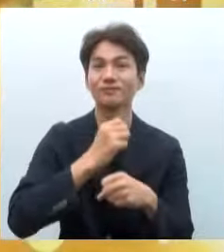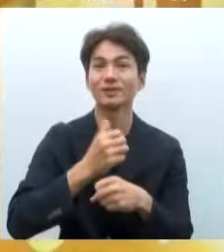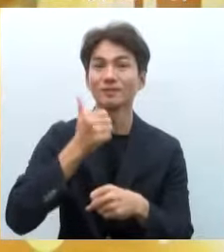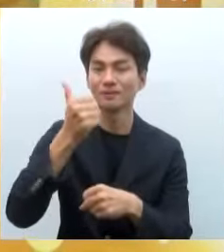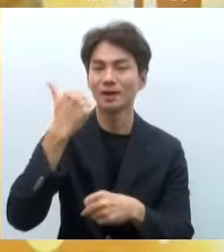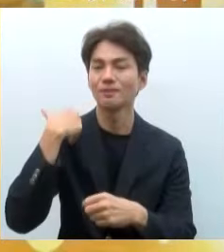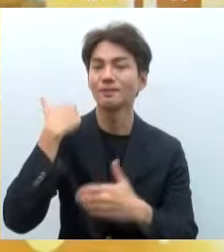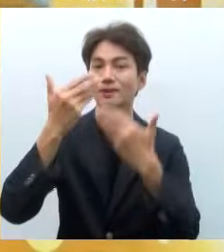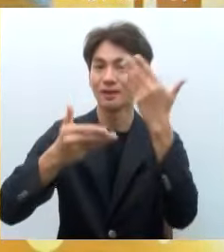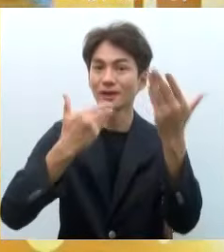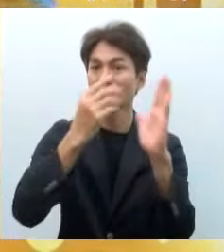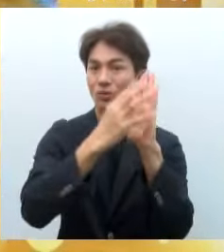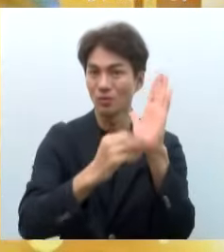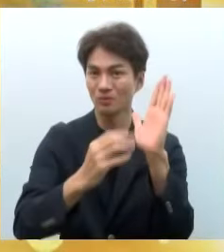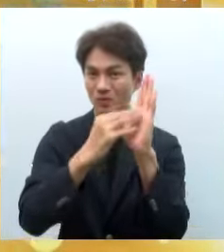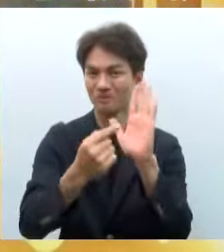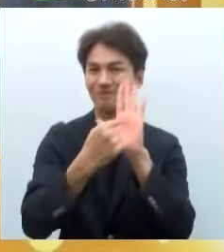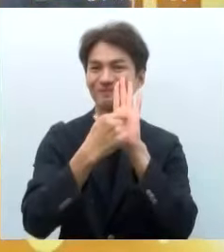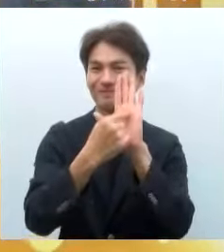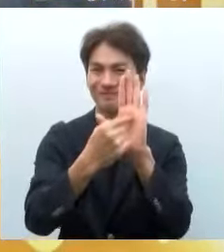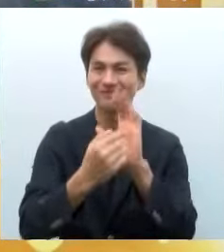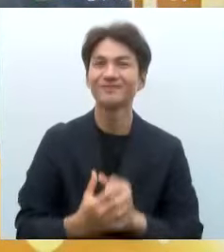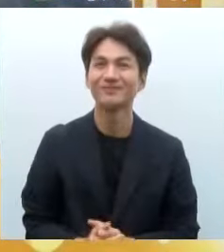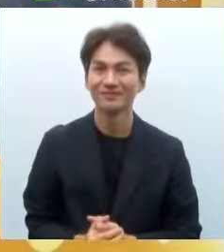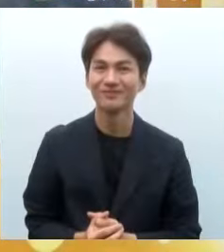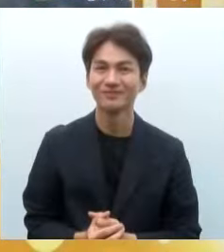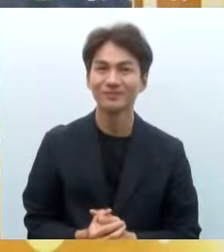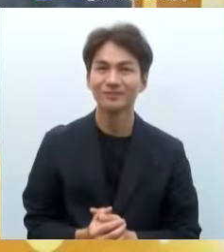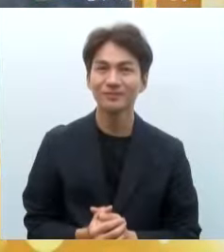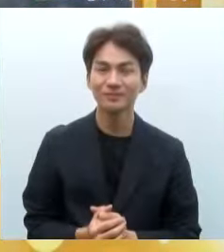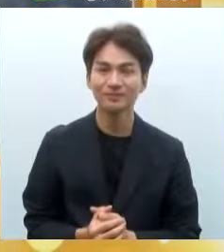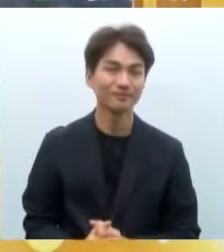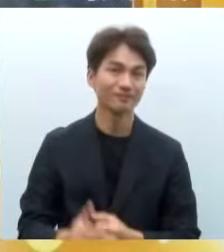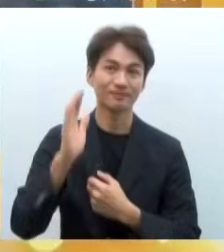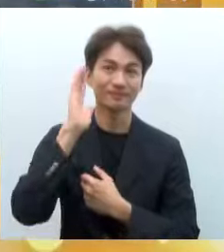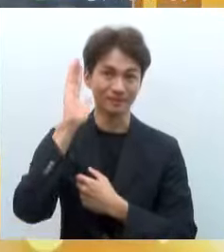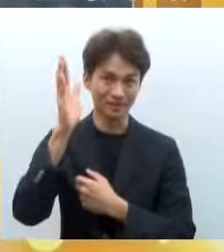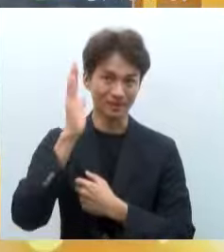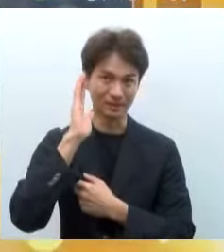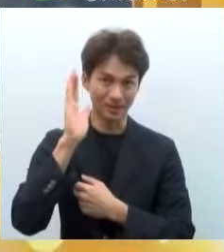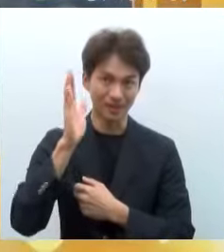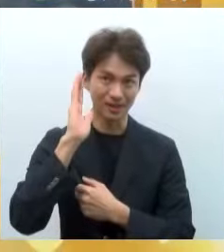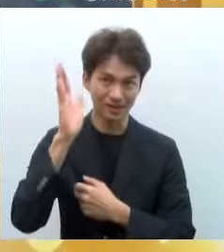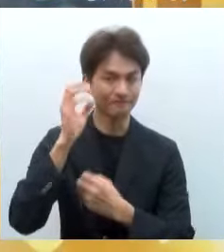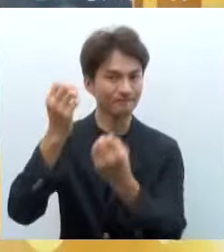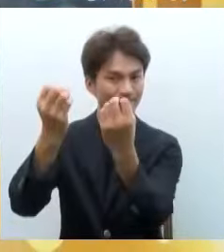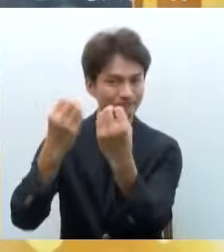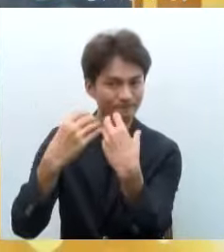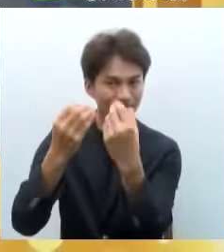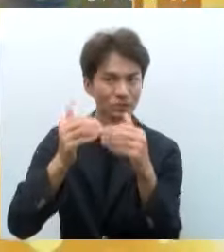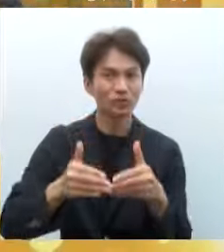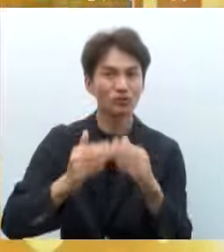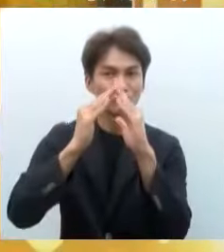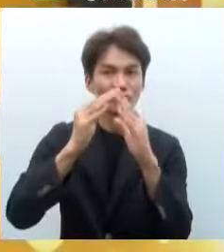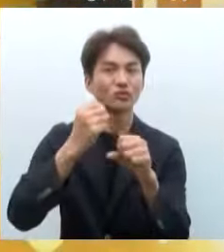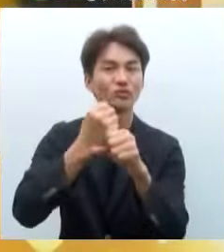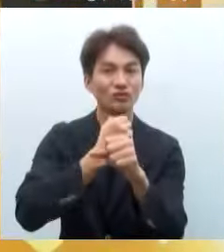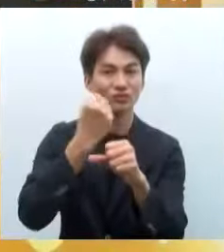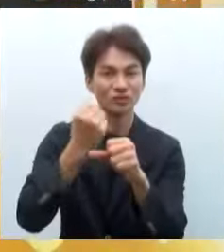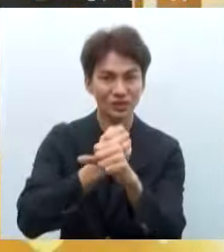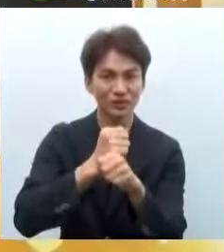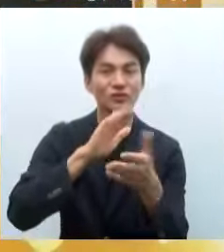อบรมดังนี้การรับฟังการบรรยายแนวพระราชดำริในการจัดตั้งศูนย์ฝึกโรงเรียนจิตอาส